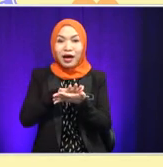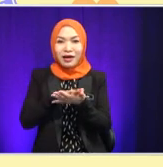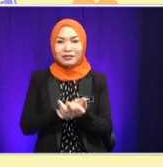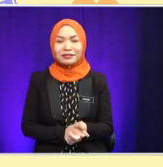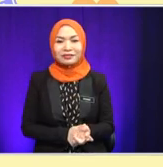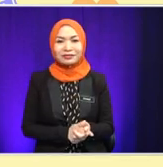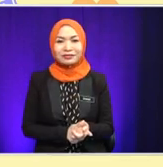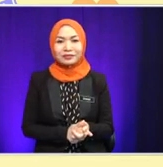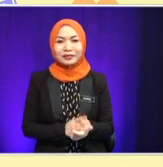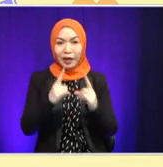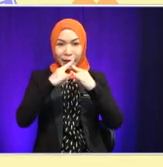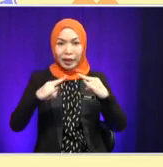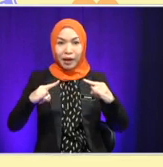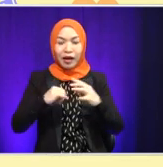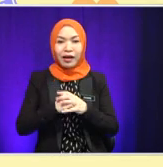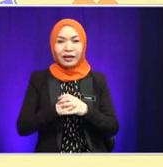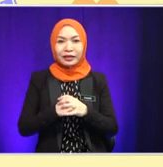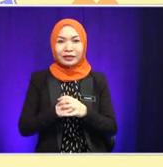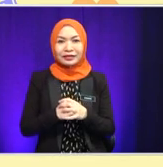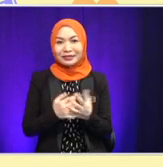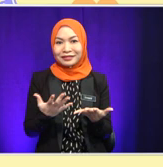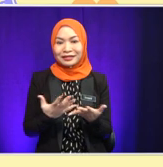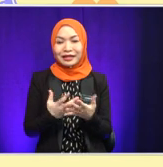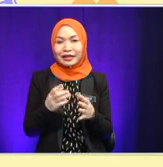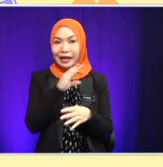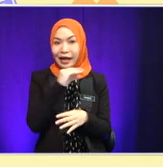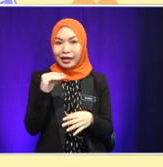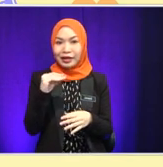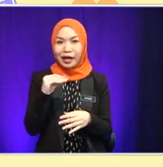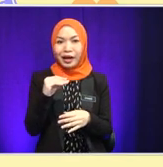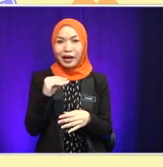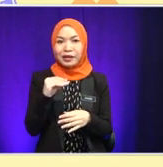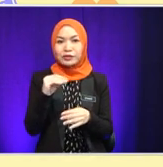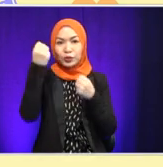menyertai activity suka nikah yang suka nikah